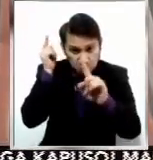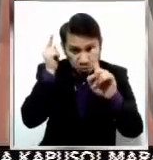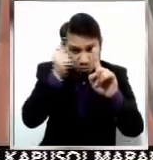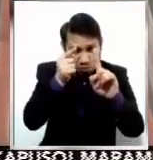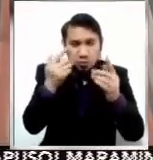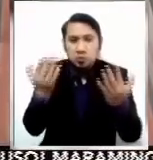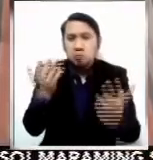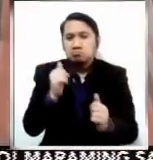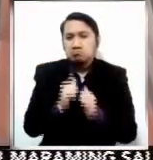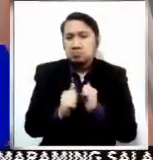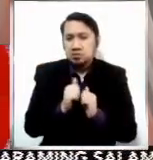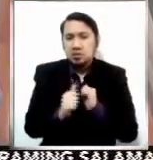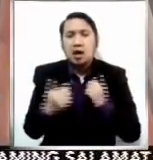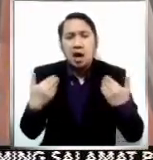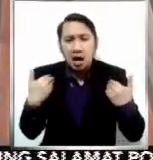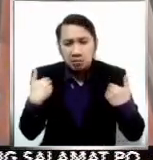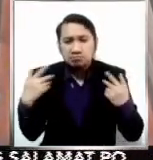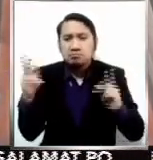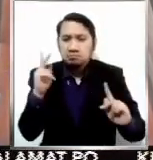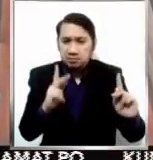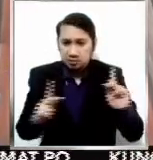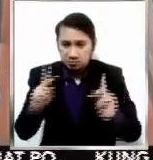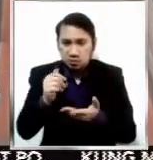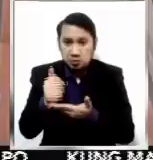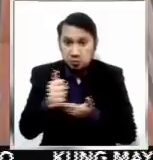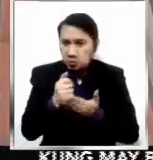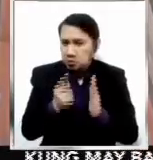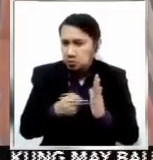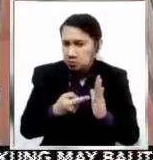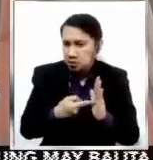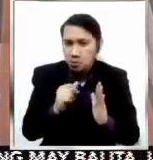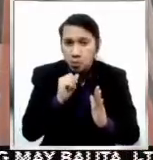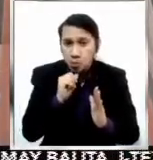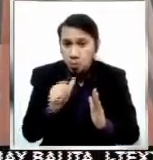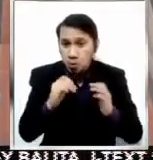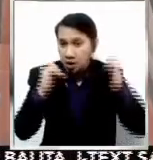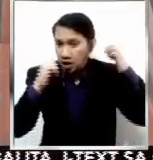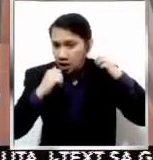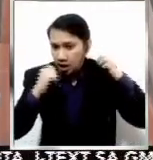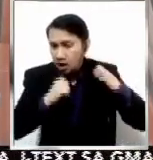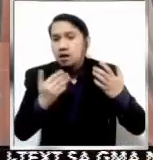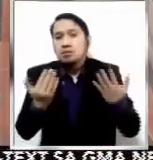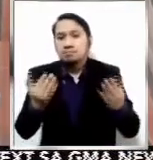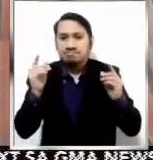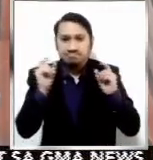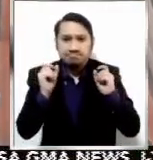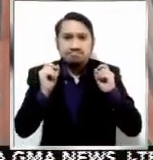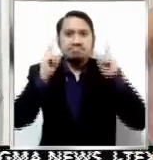eh. Kahit hindi mo ina-expect na ganun. Magulat ka na lang, meron pala dyan